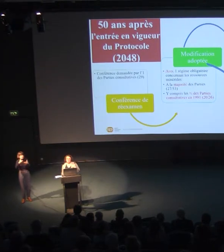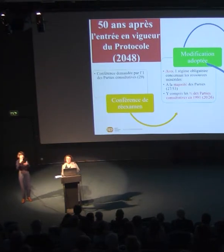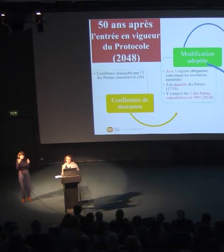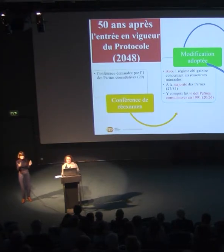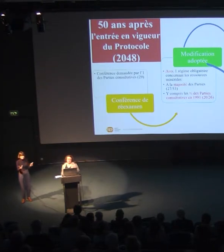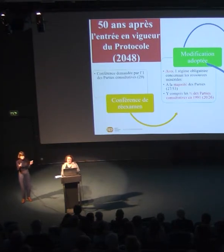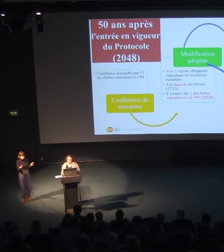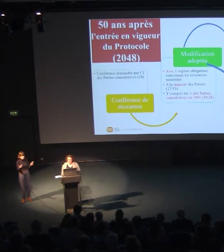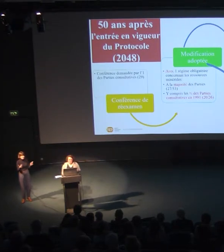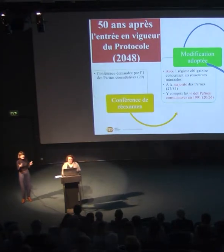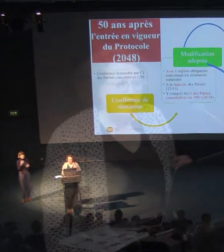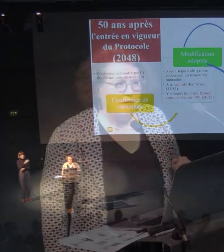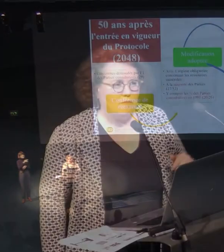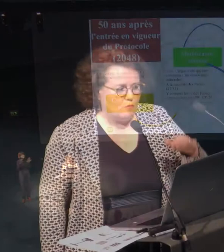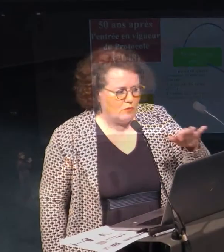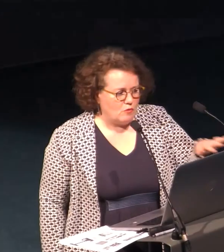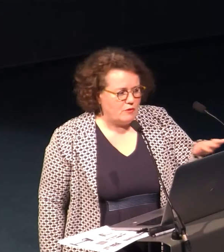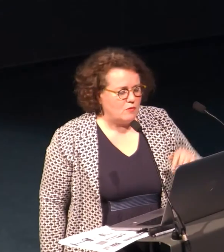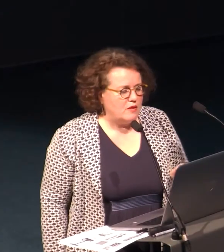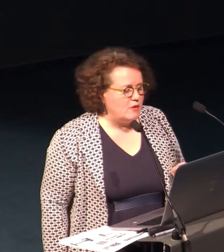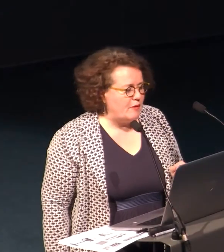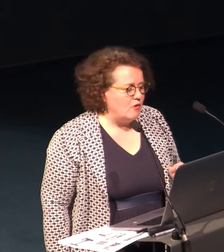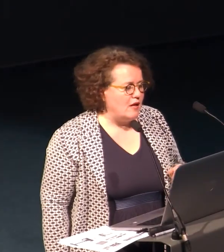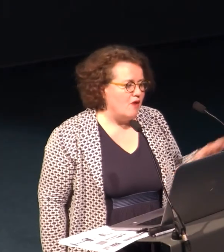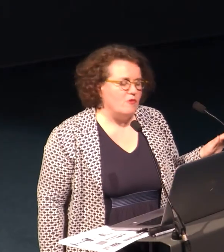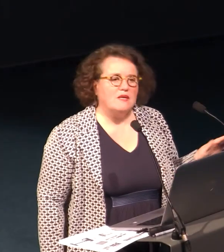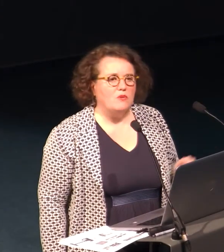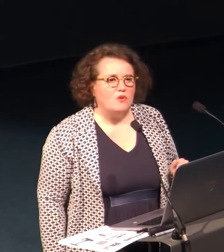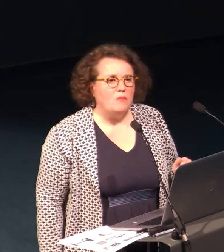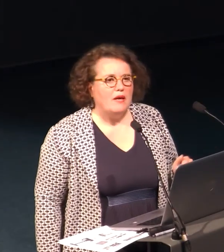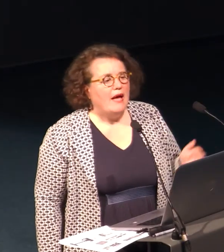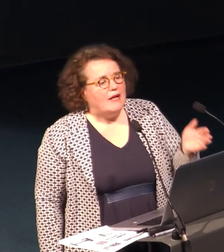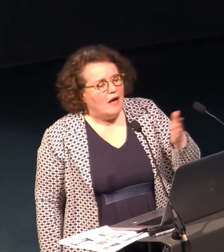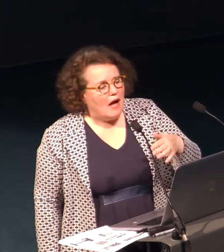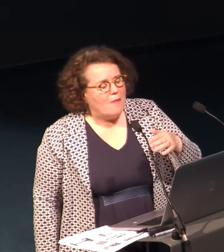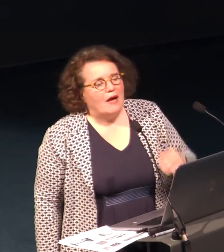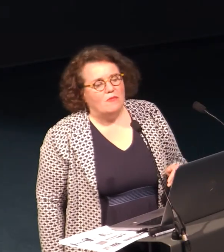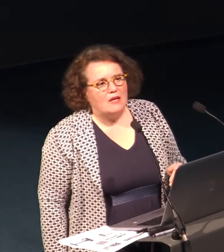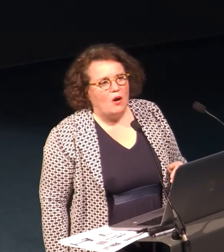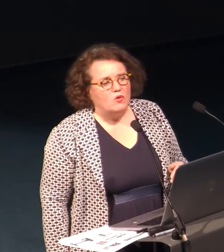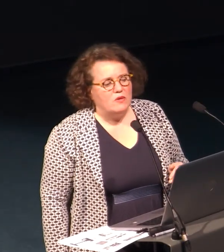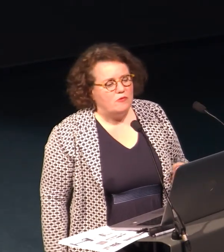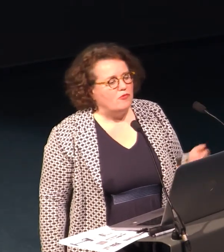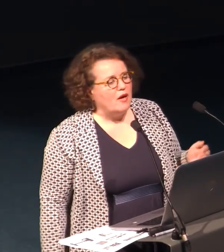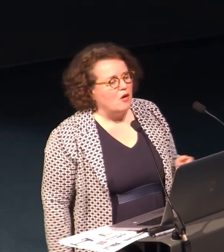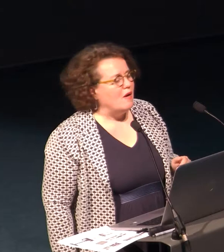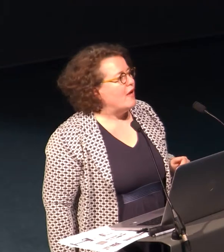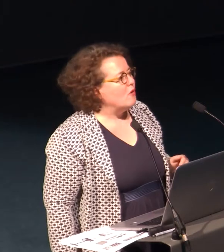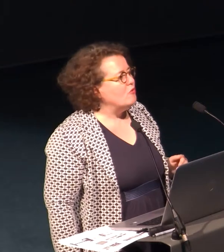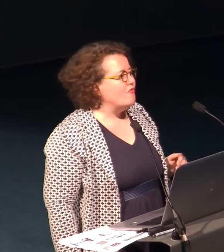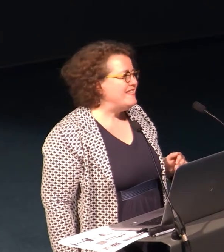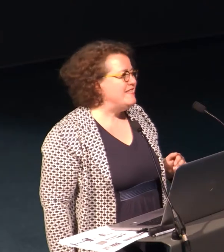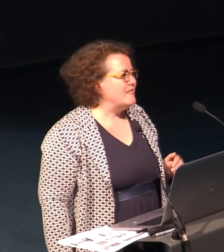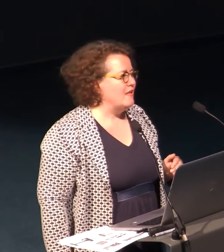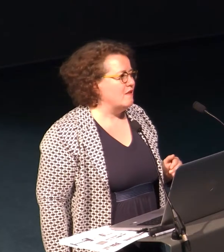29 et toc donc parce qu'on est dans la période avant 50 ans après 2048 il ne faudrait quand même la